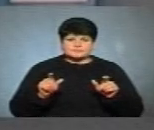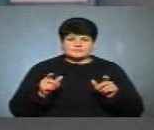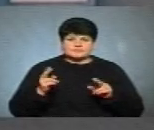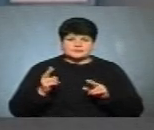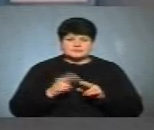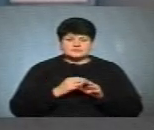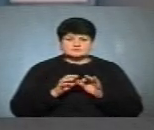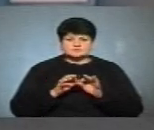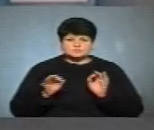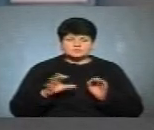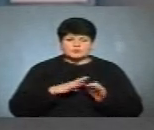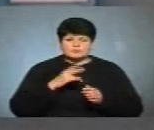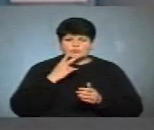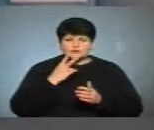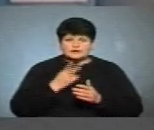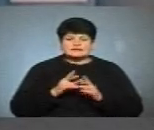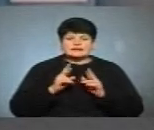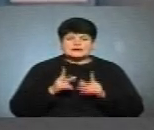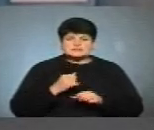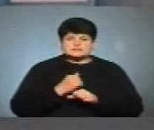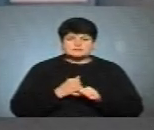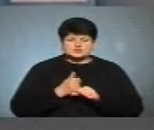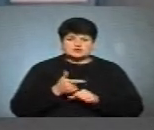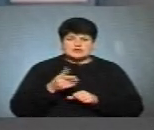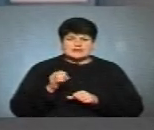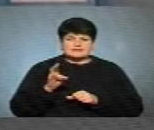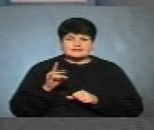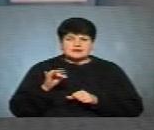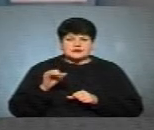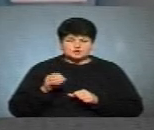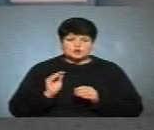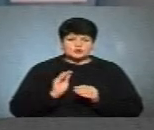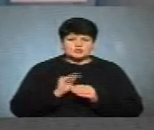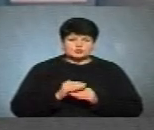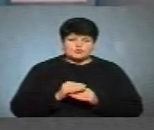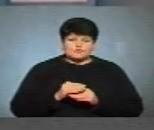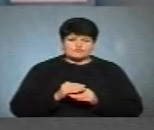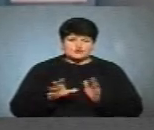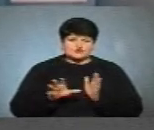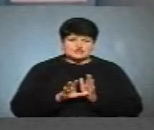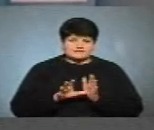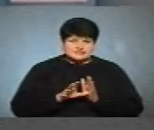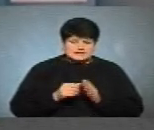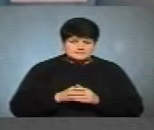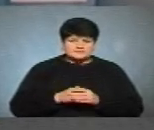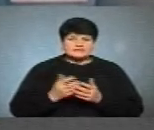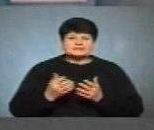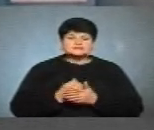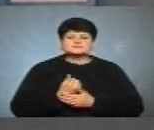здеструмлювалися і показували, як запрацює генератор додаткового живлення. Значить, виявили ми